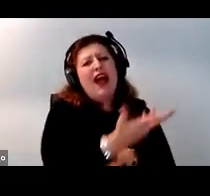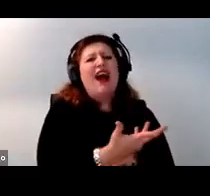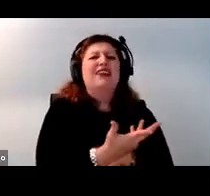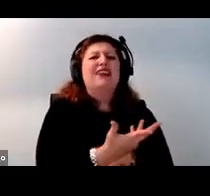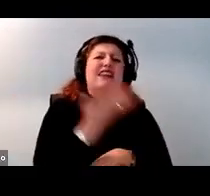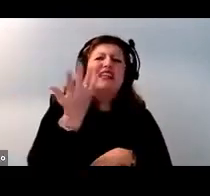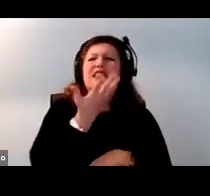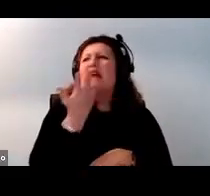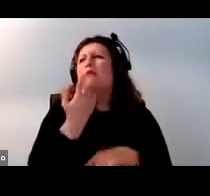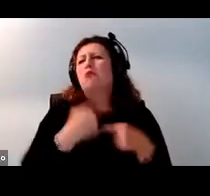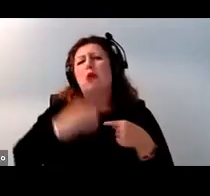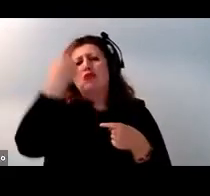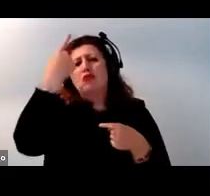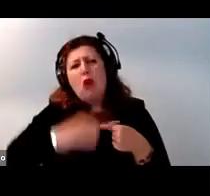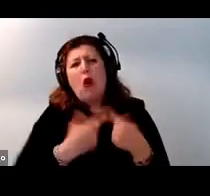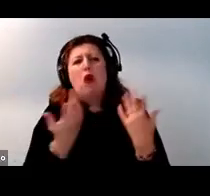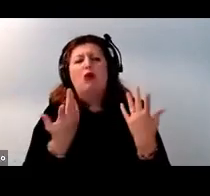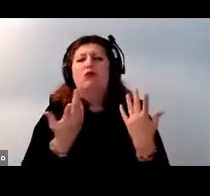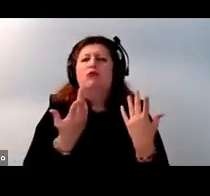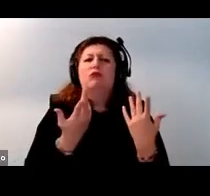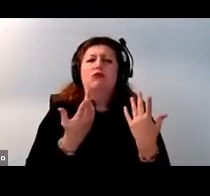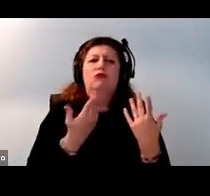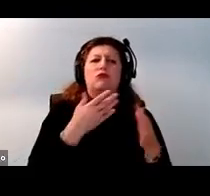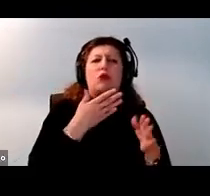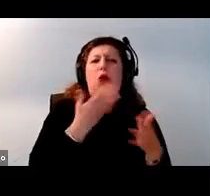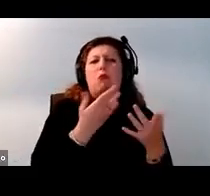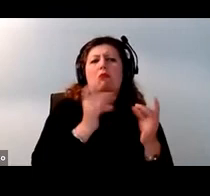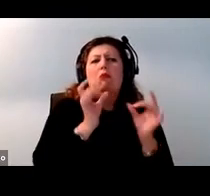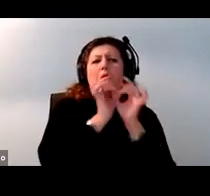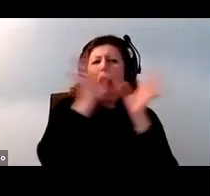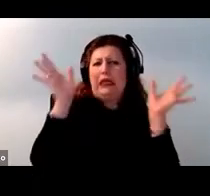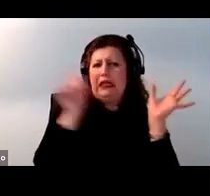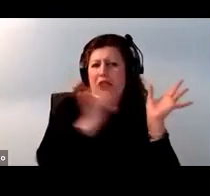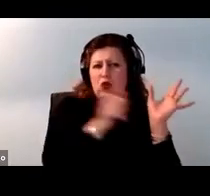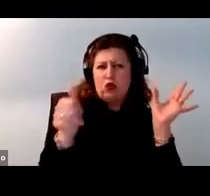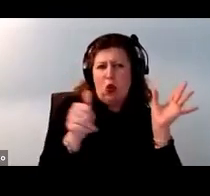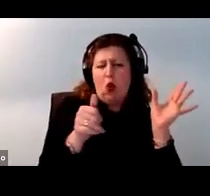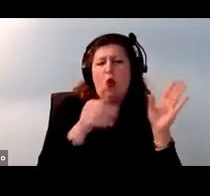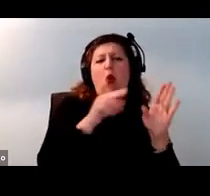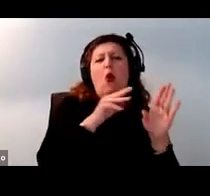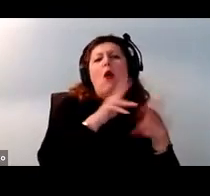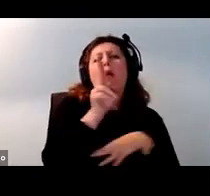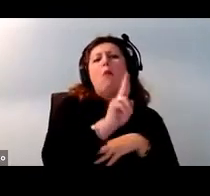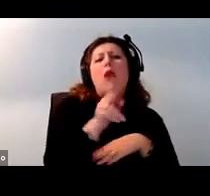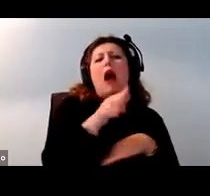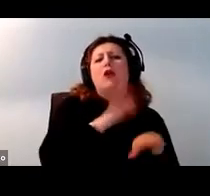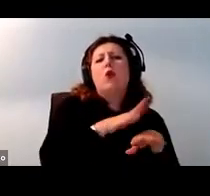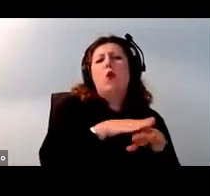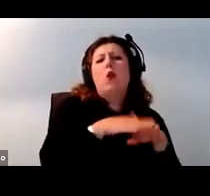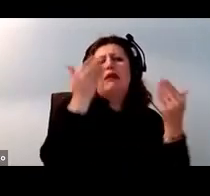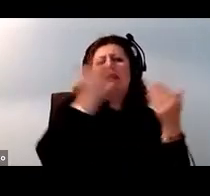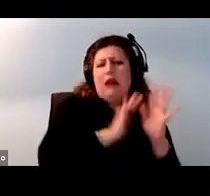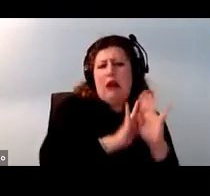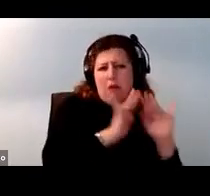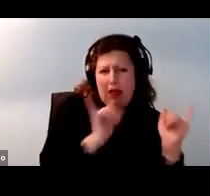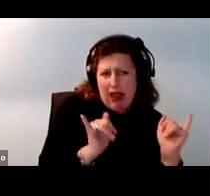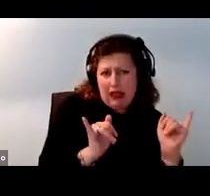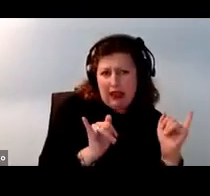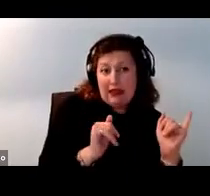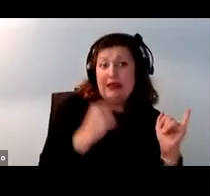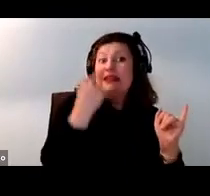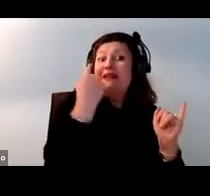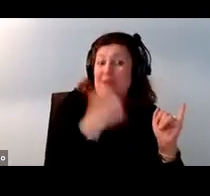durante il giorno, quindi col termine delle lezioni non sono bagni che vengono utilizzati anche di sera, allora in quel caso non sono